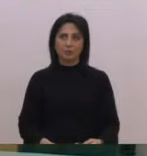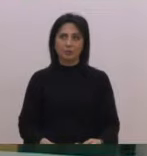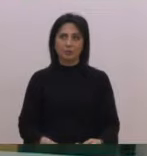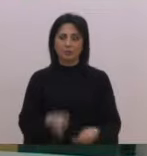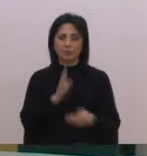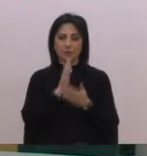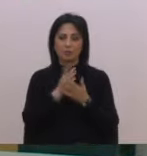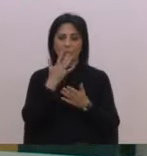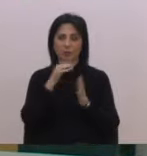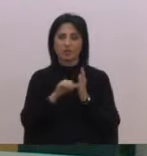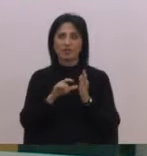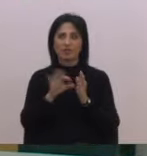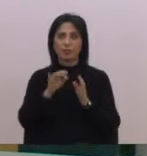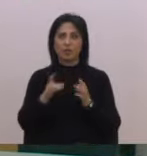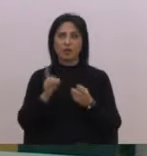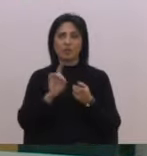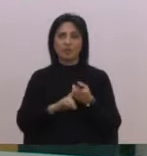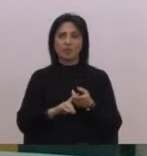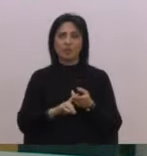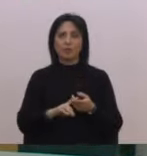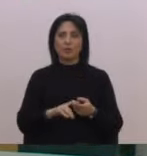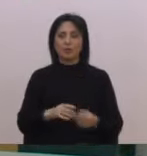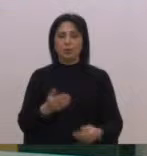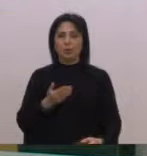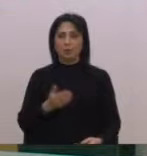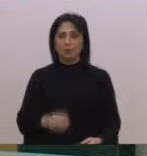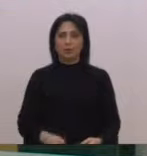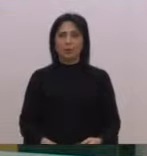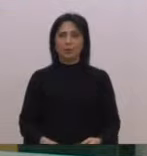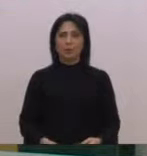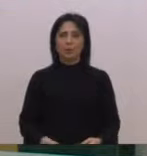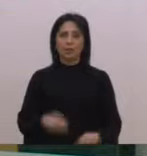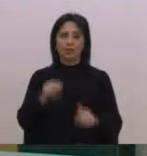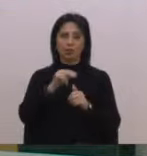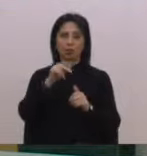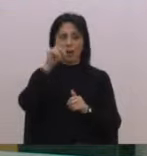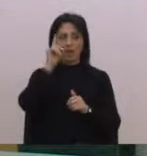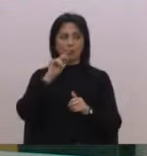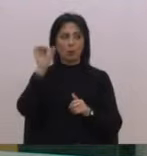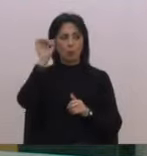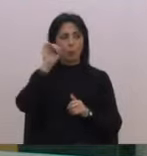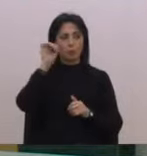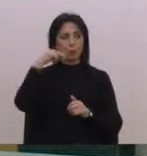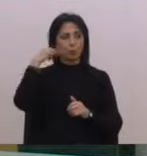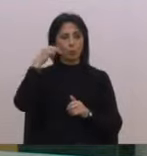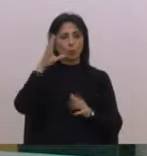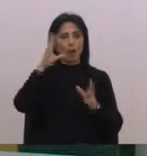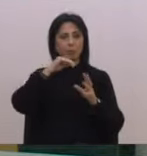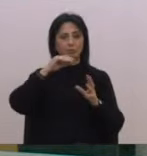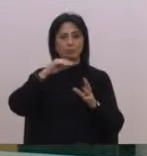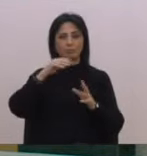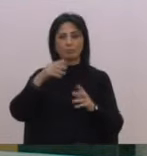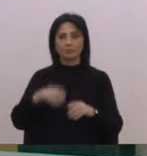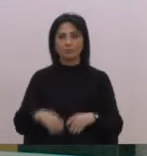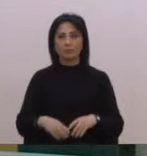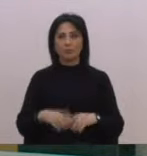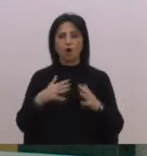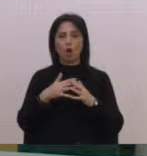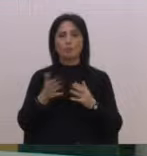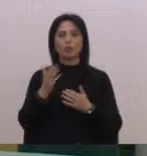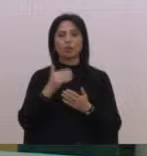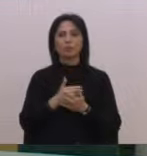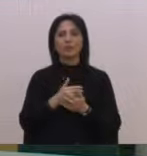პირდაპირ უცხოურ ინვესტიციებთან დაკავშირებით, რომ სომხეთმა, აზერბაიჯანმა, უზბეკეთმა და თურქეთმა მოახერხა ომის